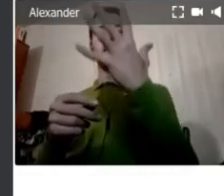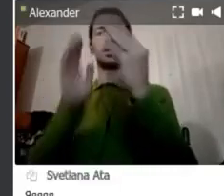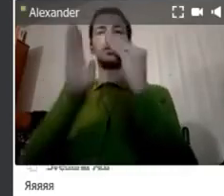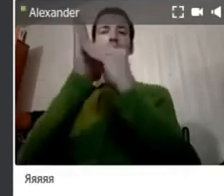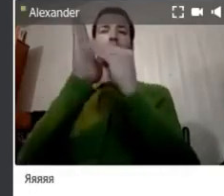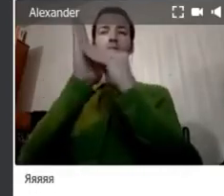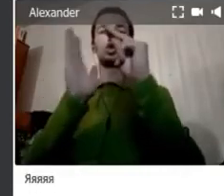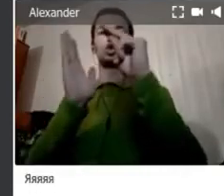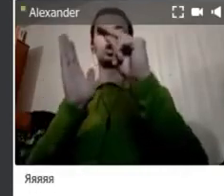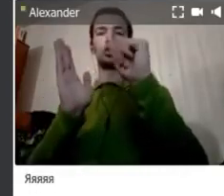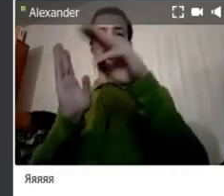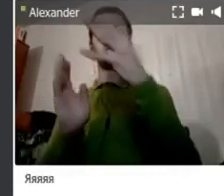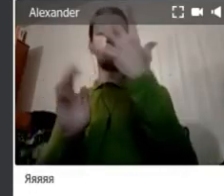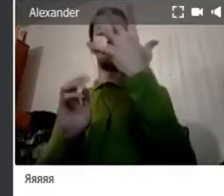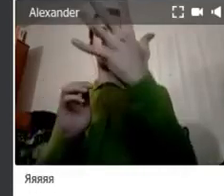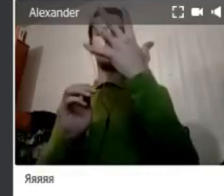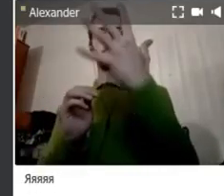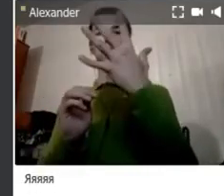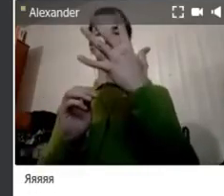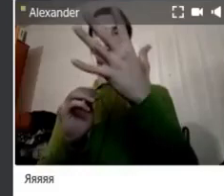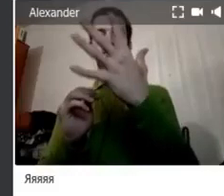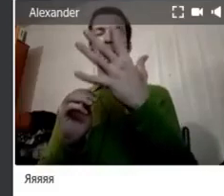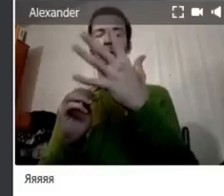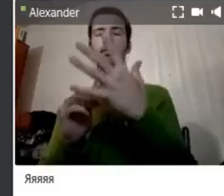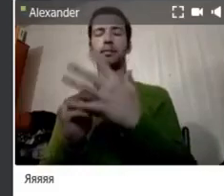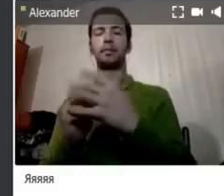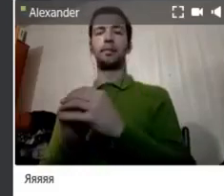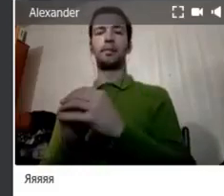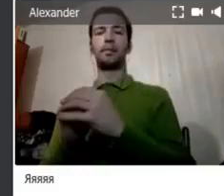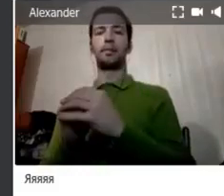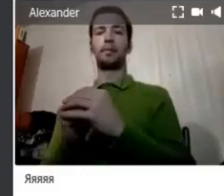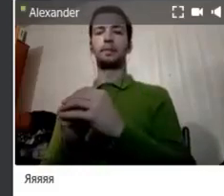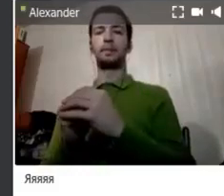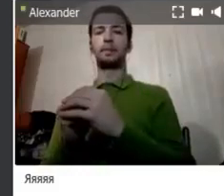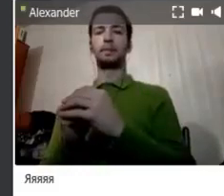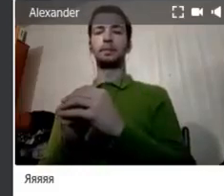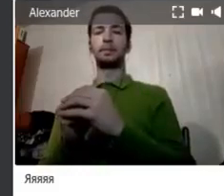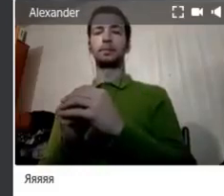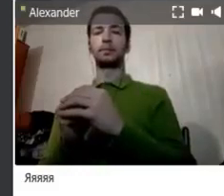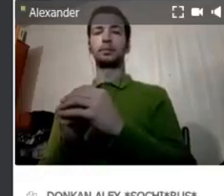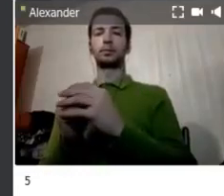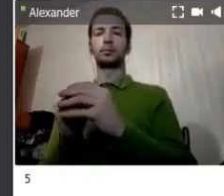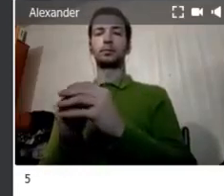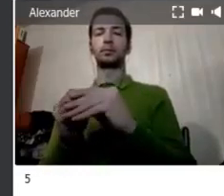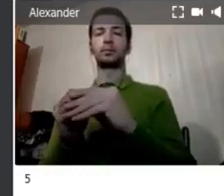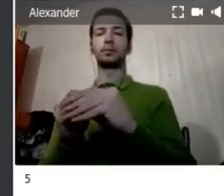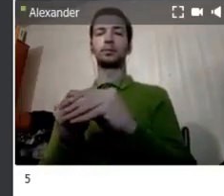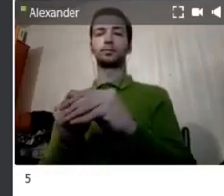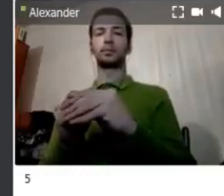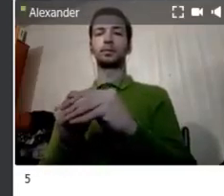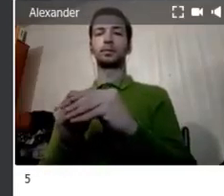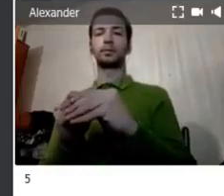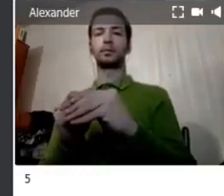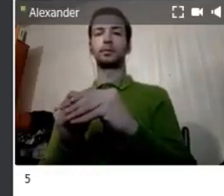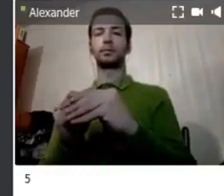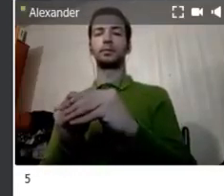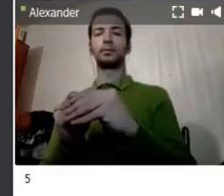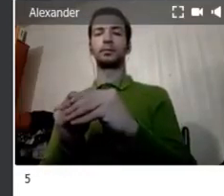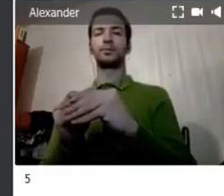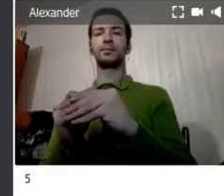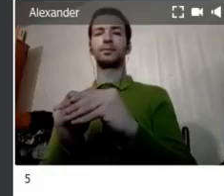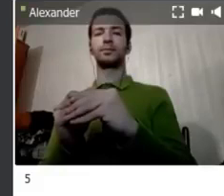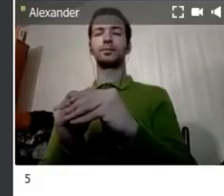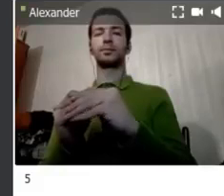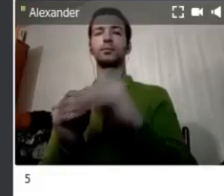что любые легальные инвестиции – это определенный срок, и это круто, я вам сейчас про них, точнее,